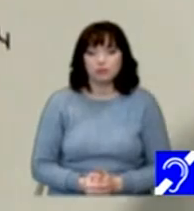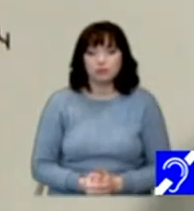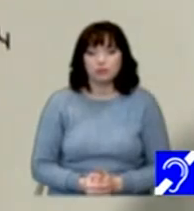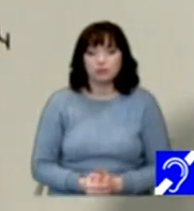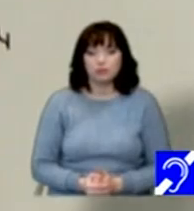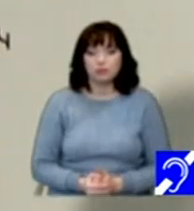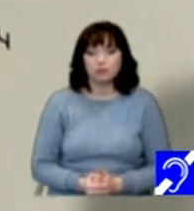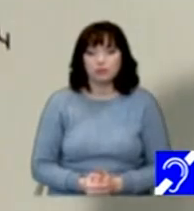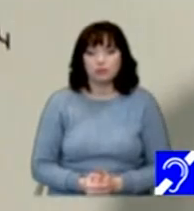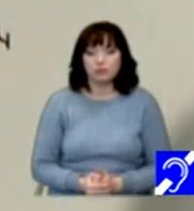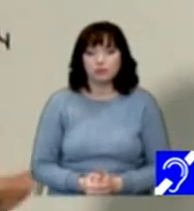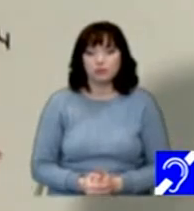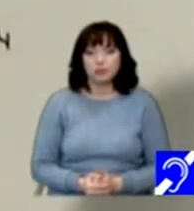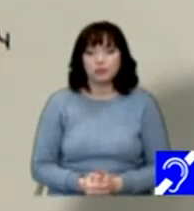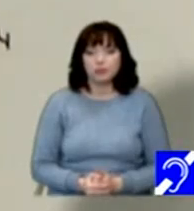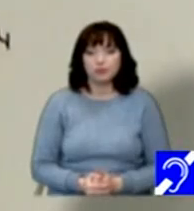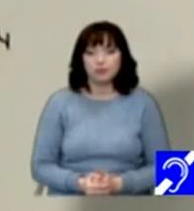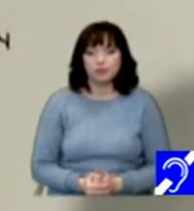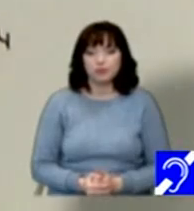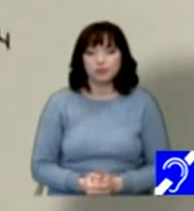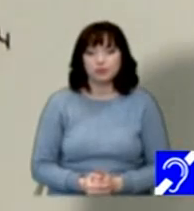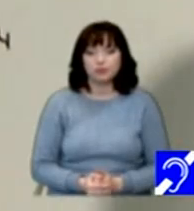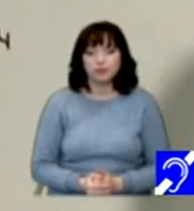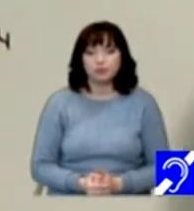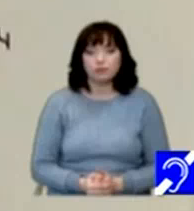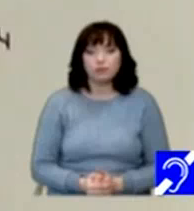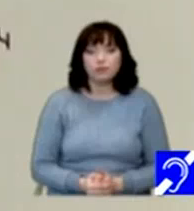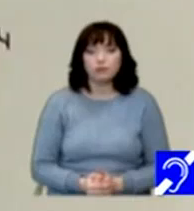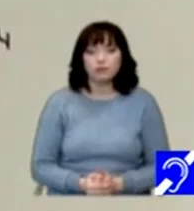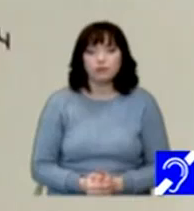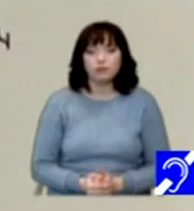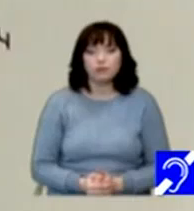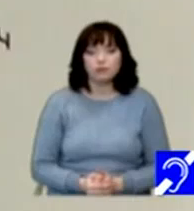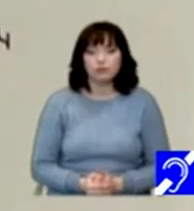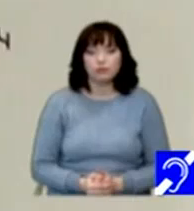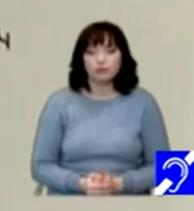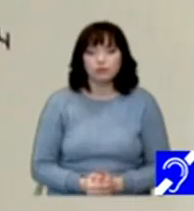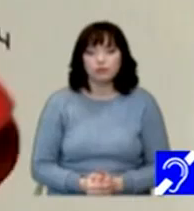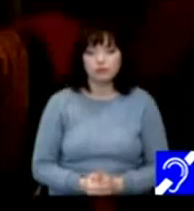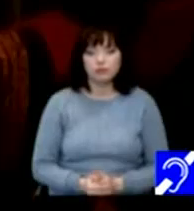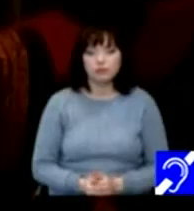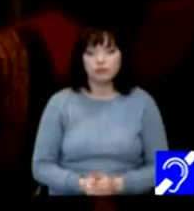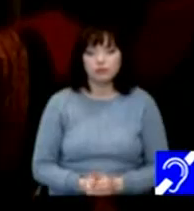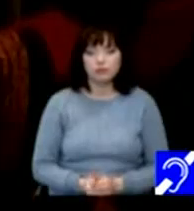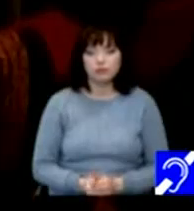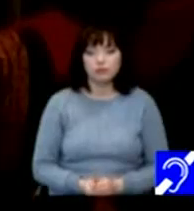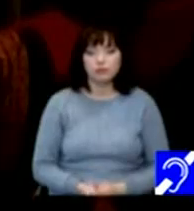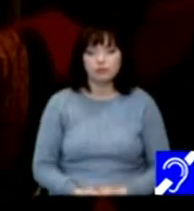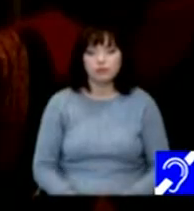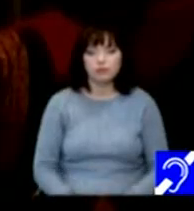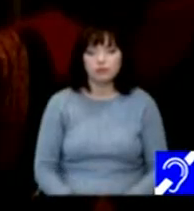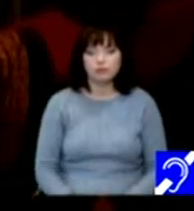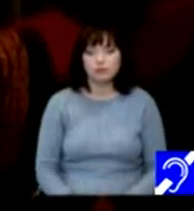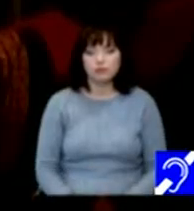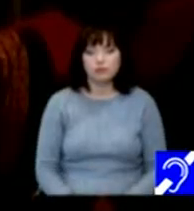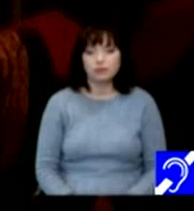qui accède, et pour une grande partie de ce public gratuitement, à cet espace extraordinaire